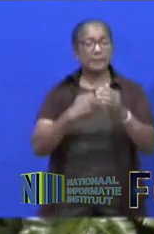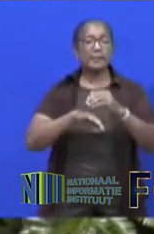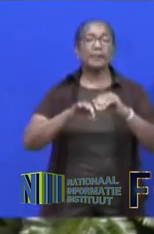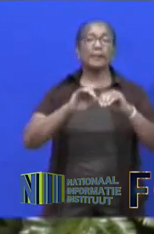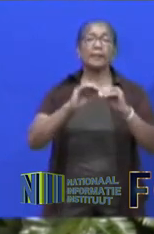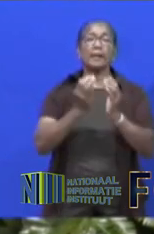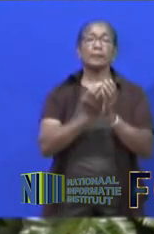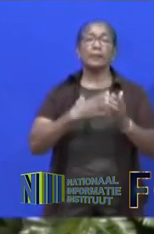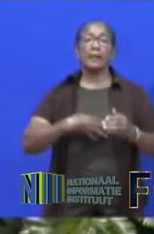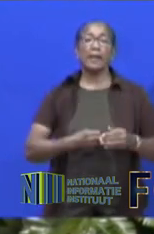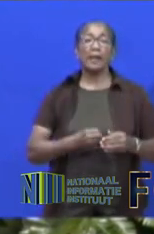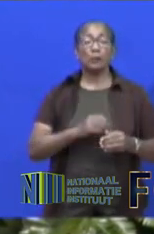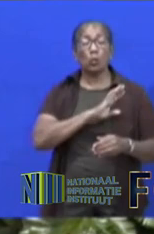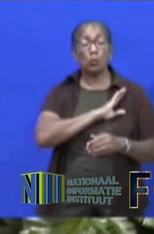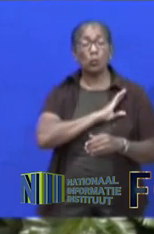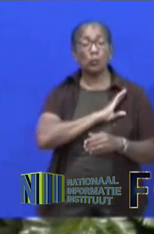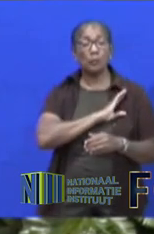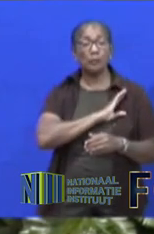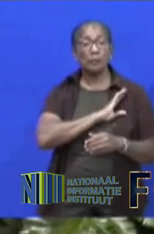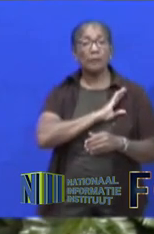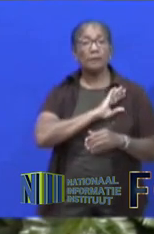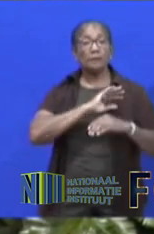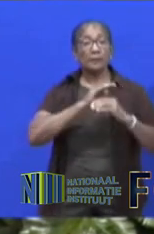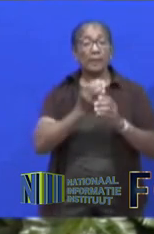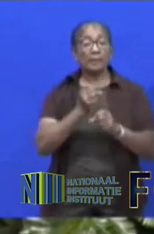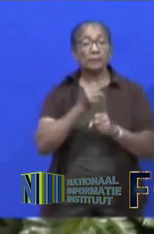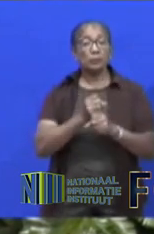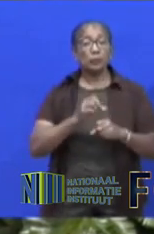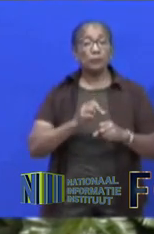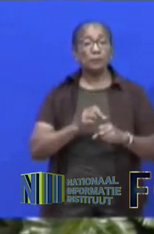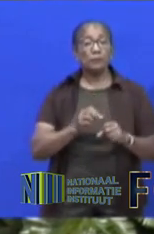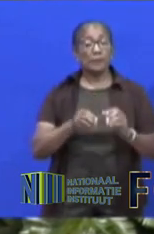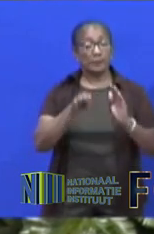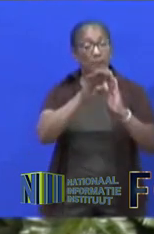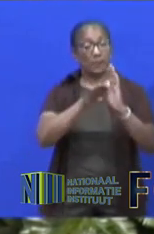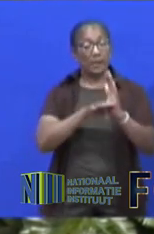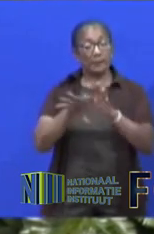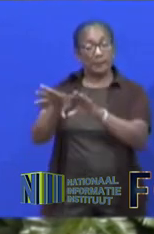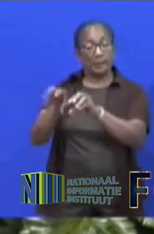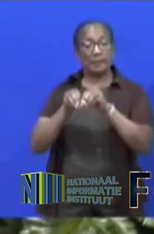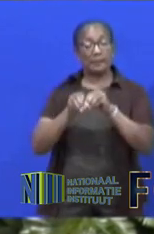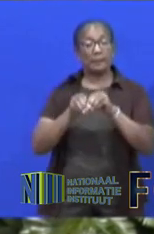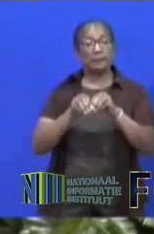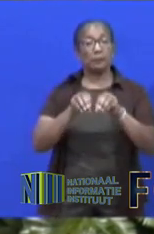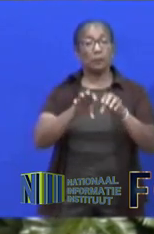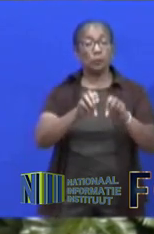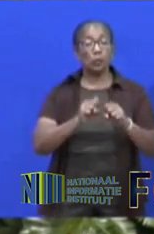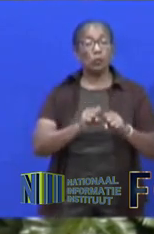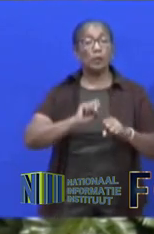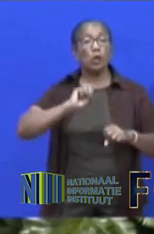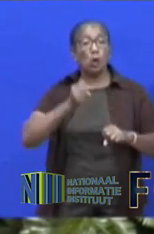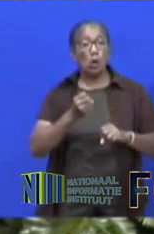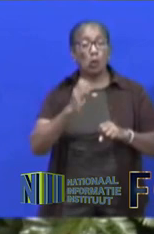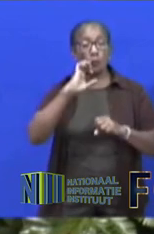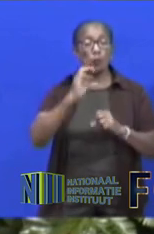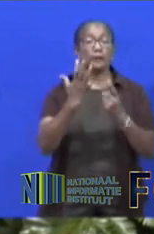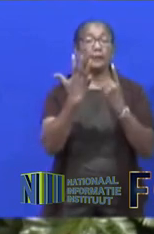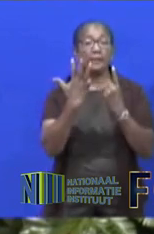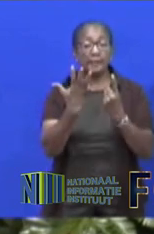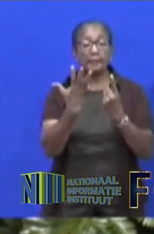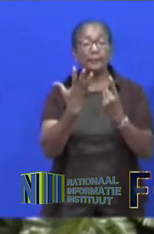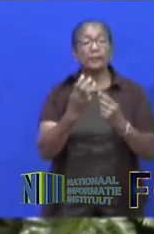algemeen heeft uiteraard alles van doen met de maatregelen die getroffen zijn om